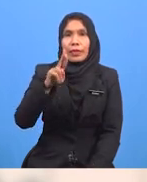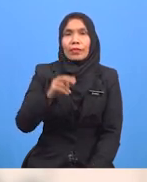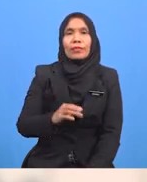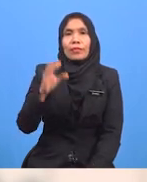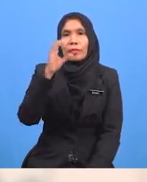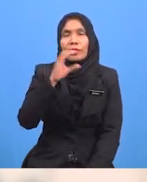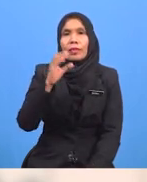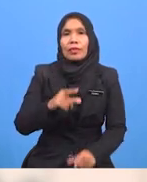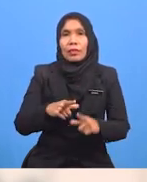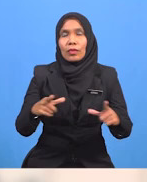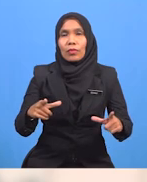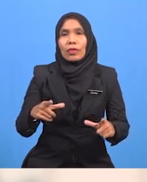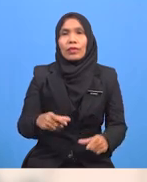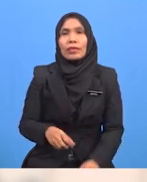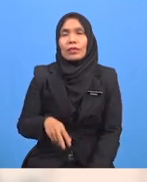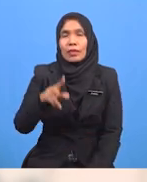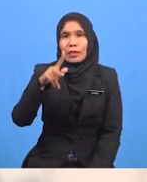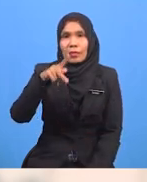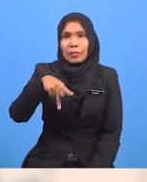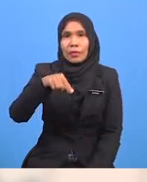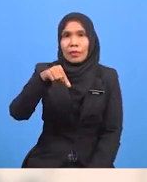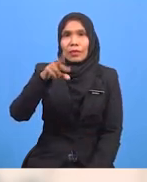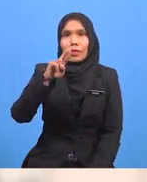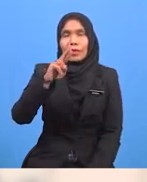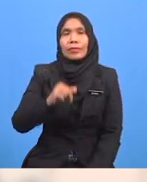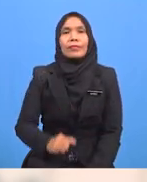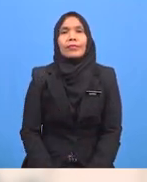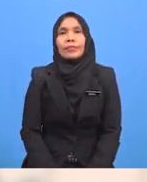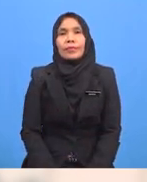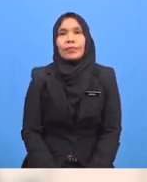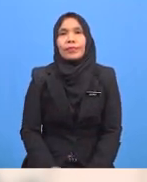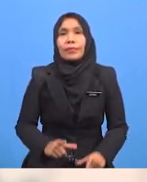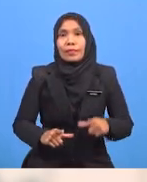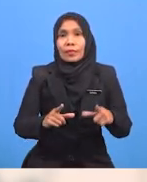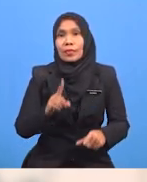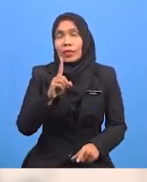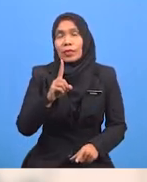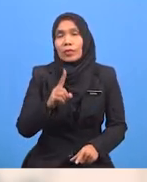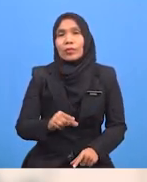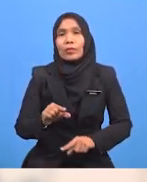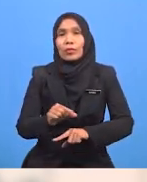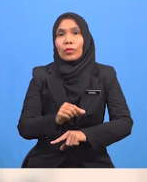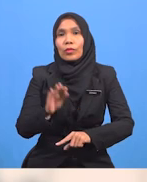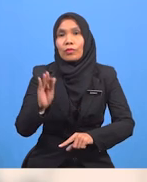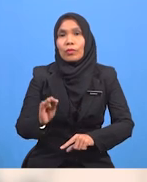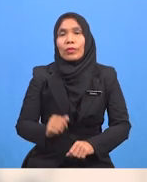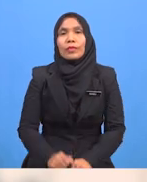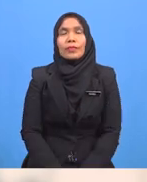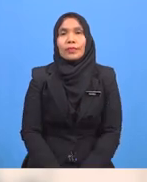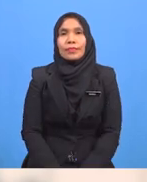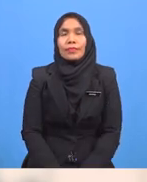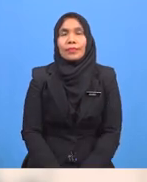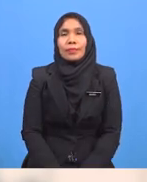PQR langkah pertama kita akan menggunakan petua cosinus untuk menentukan sudut